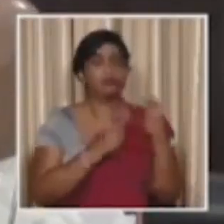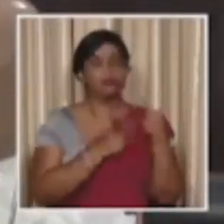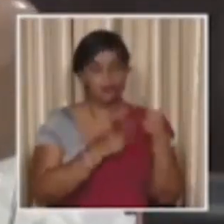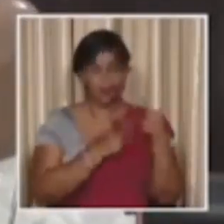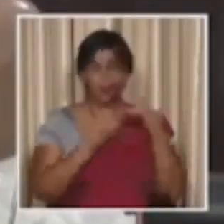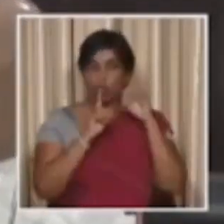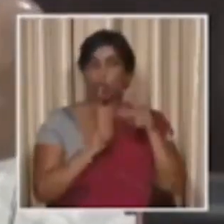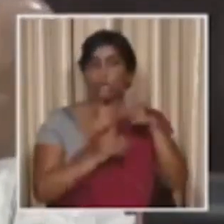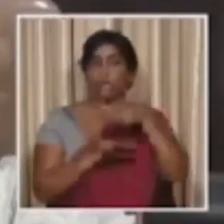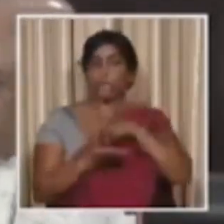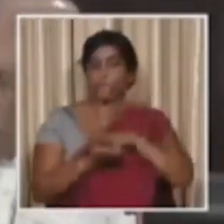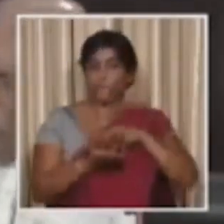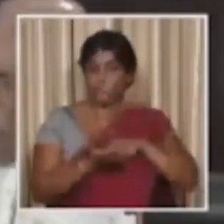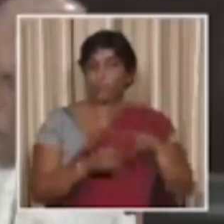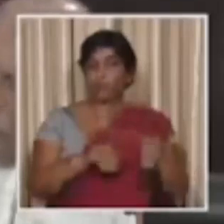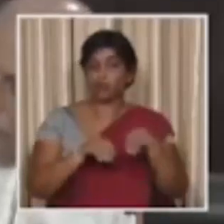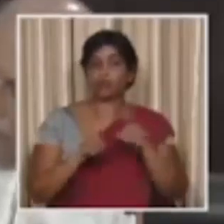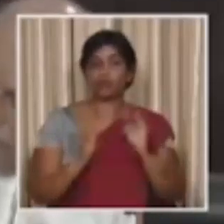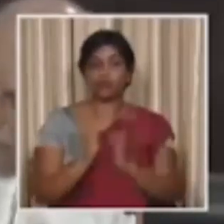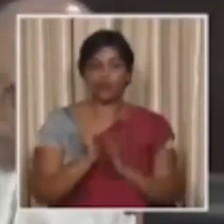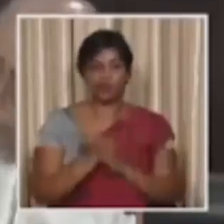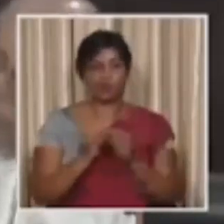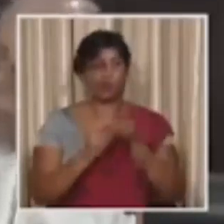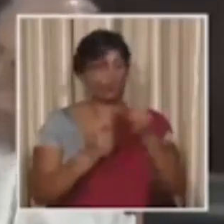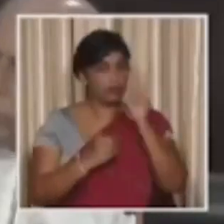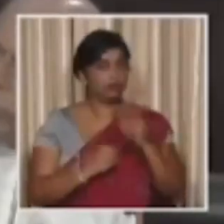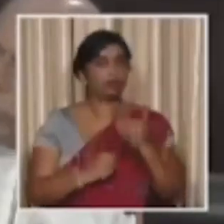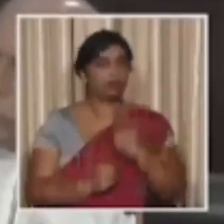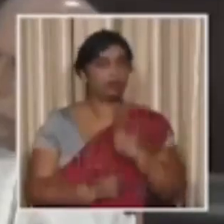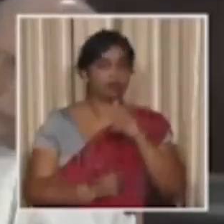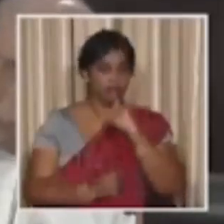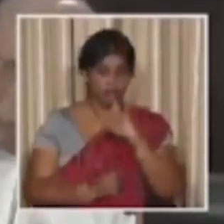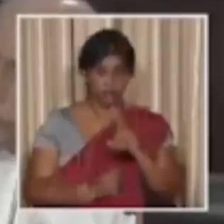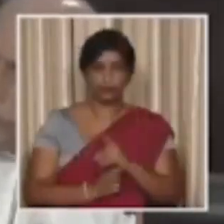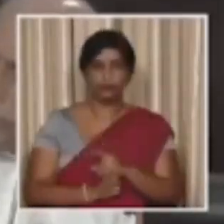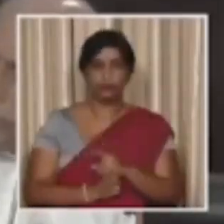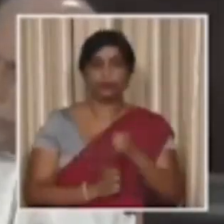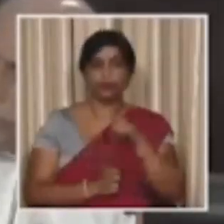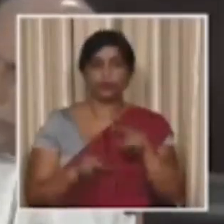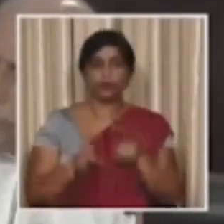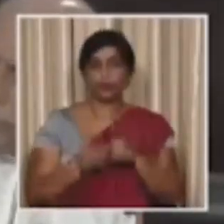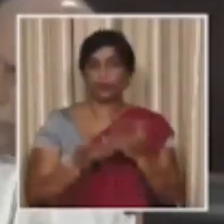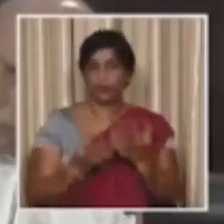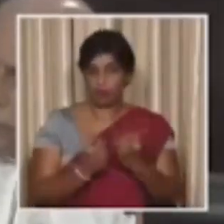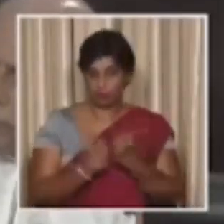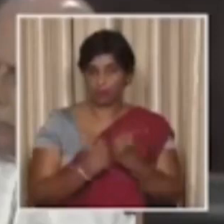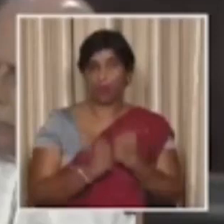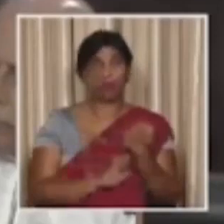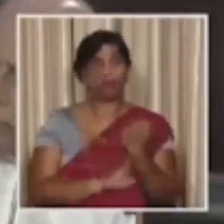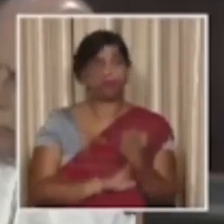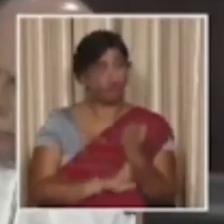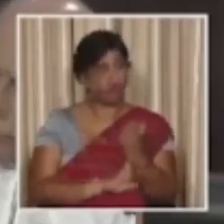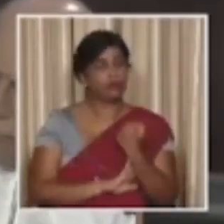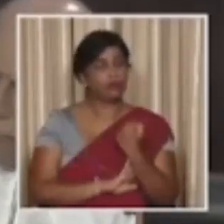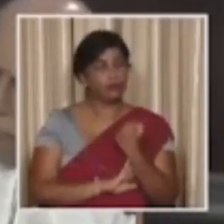වගකීම ඒ ප්‍රදේශයන්හි ගොවි කමිටු වෙත පැවරීම යුතු බවයි මම යෝජනා කරනවා ඊට අවශ්‍ය බලය